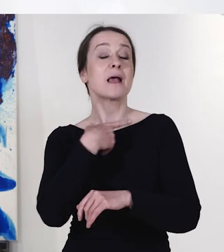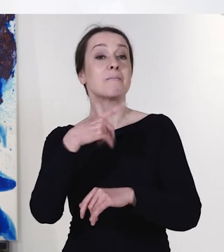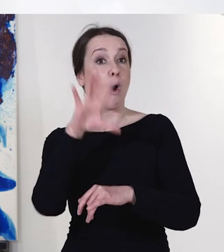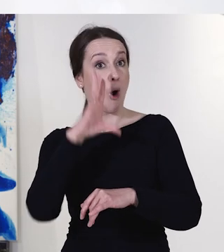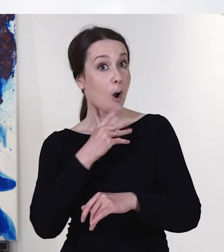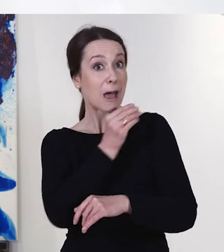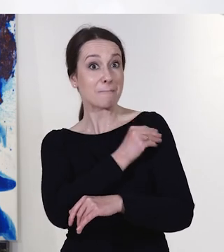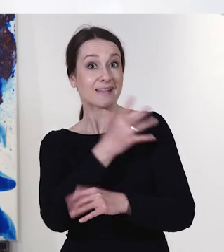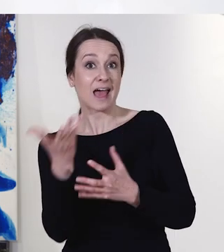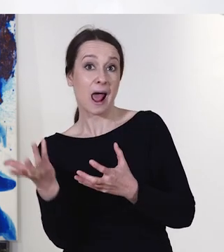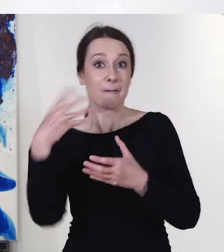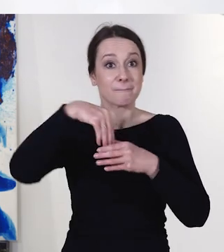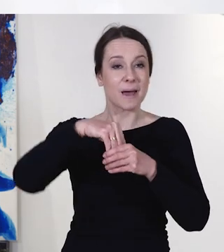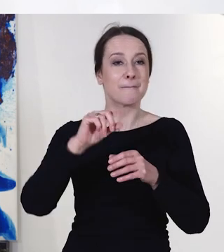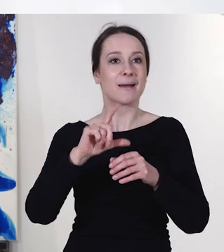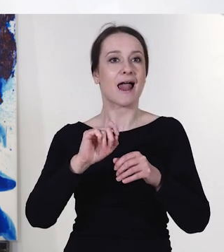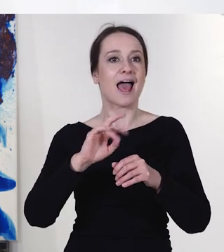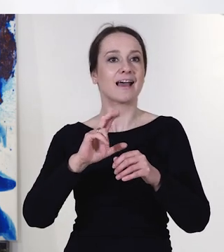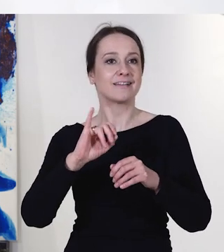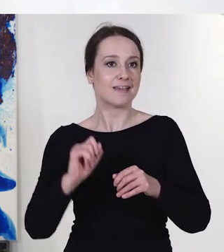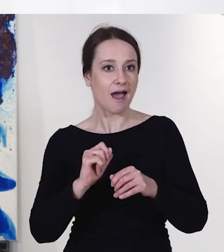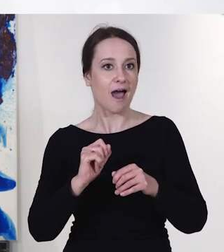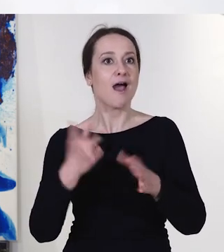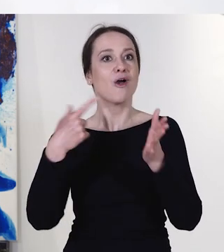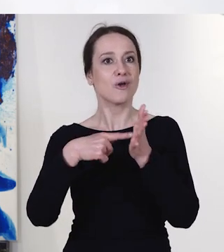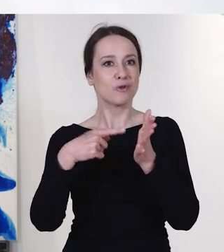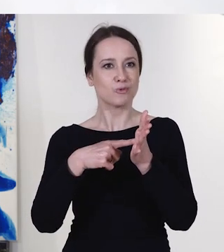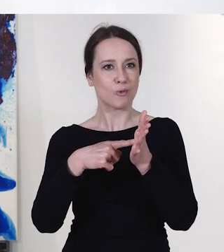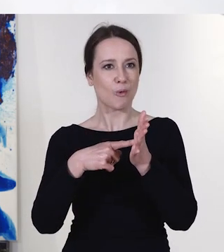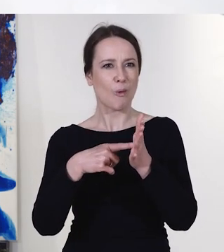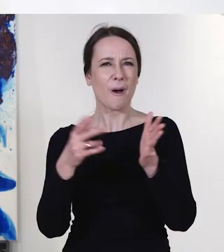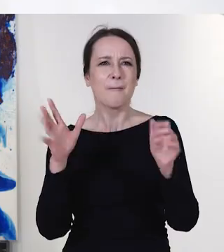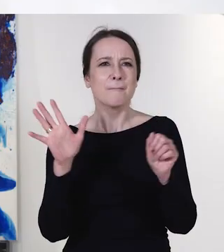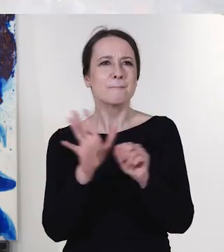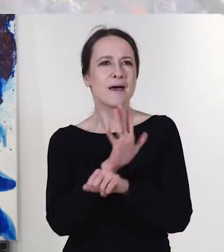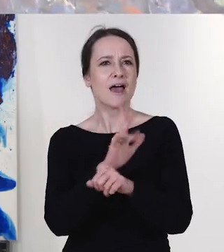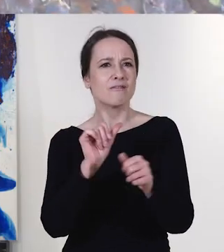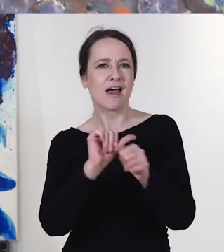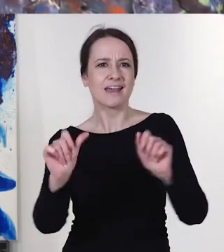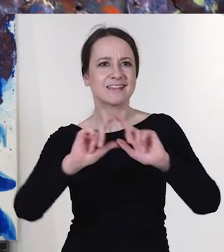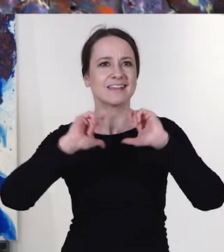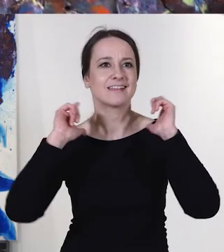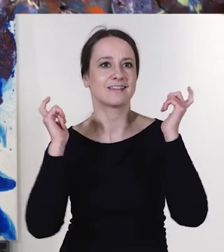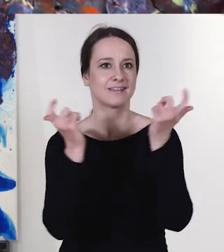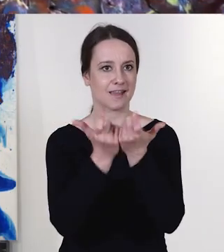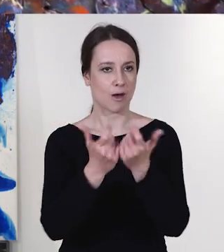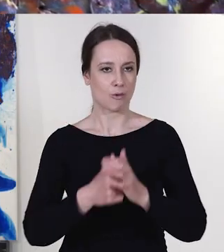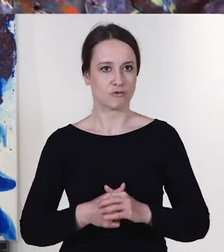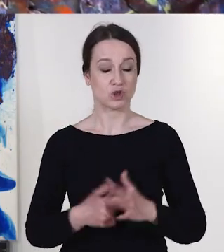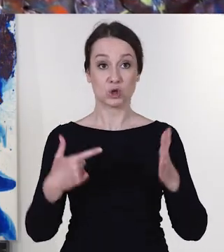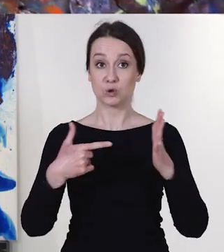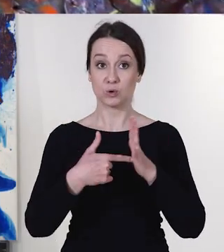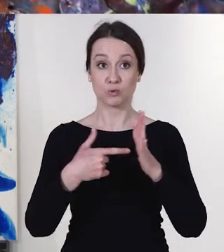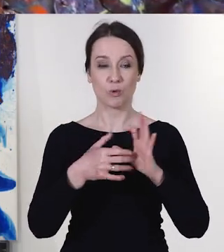zostaje zaatakowana do prelekcji stając się obok z tworząc pewną pewną całość jest to nawiązanie